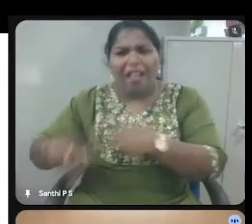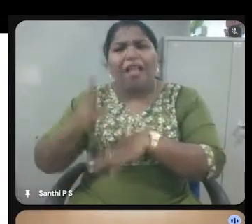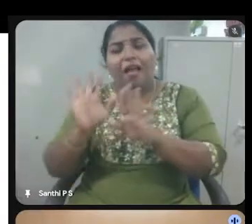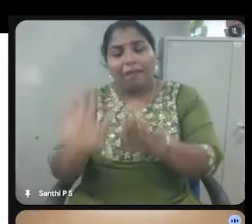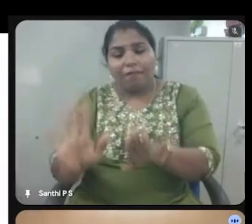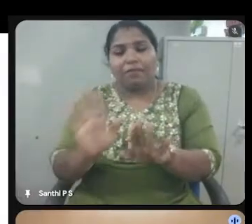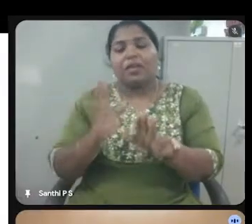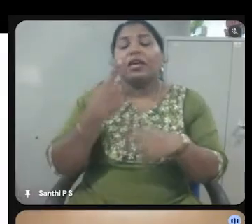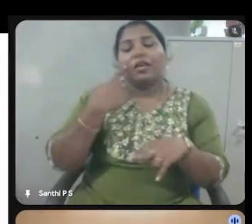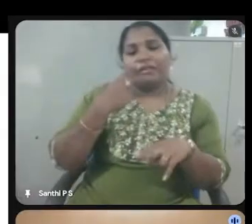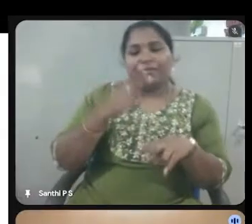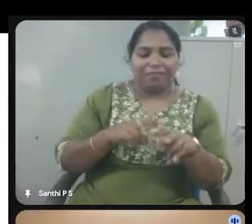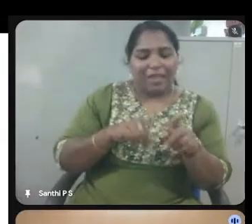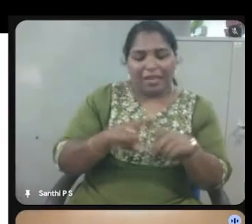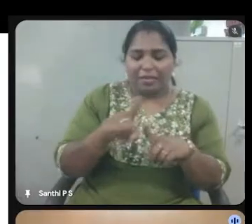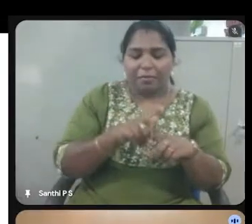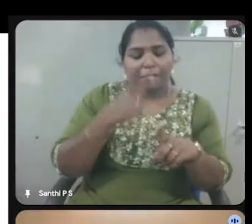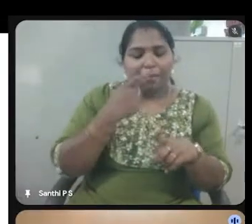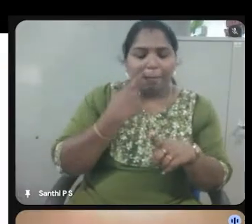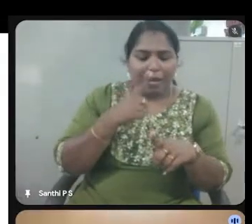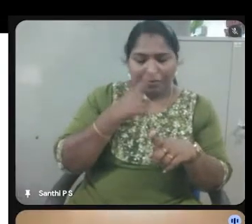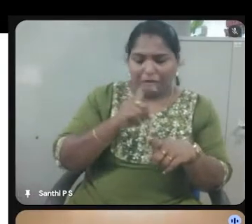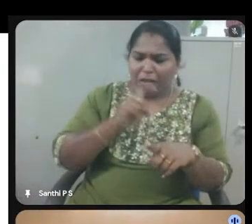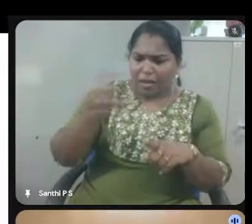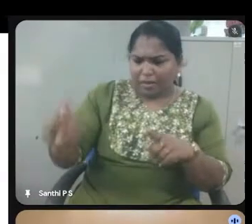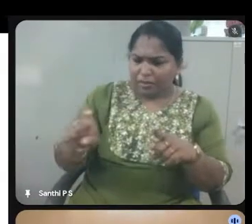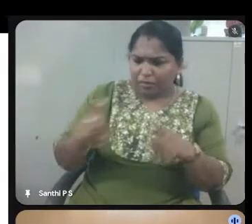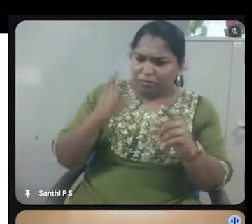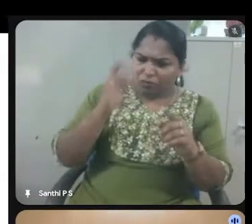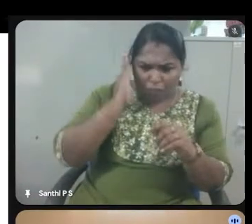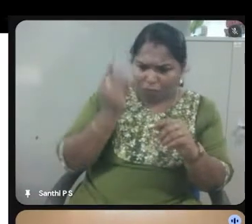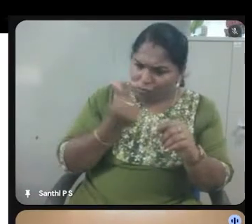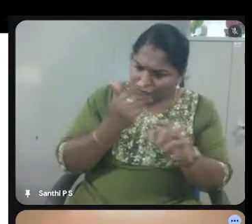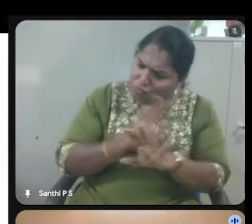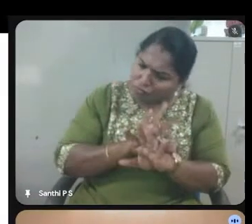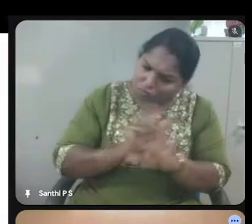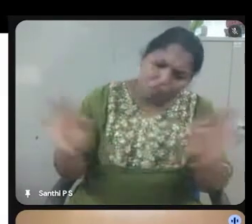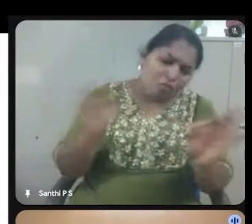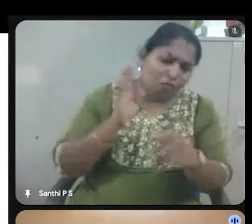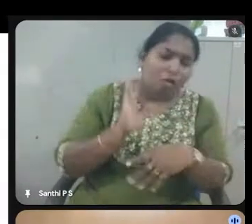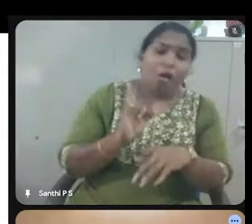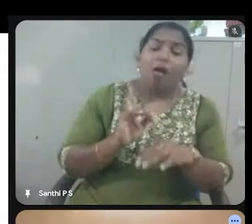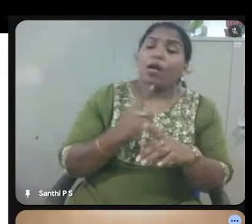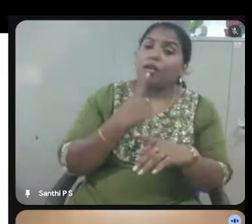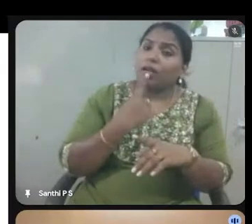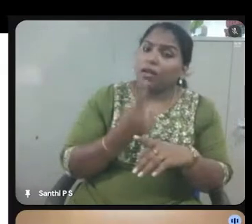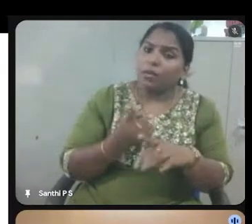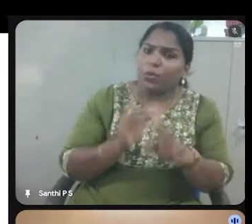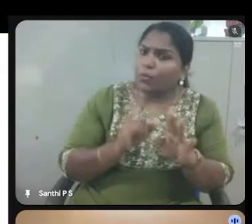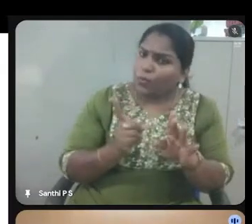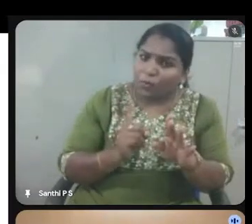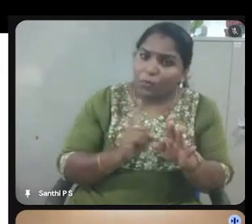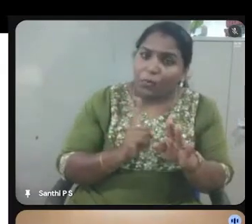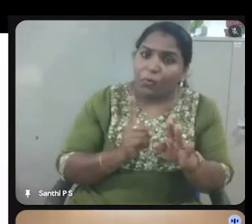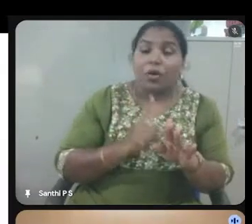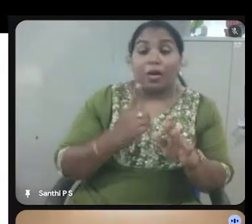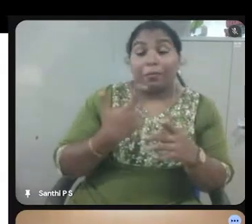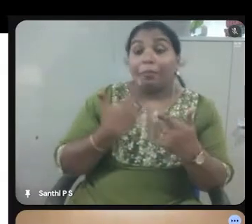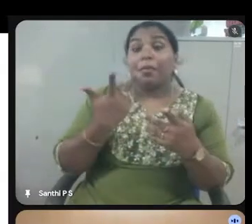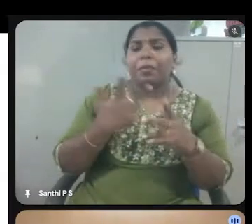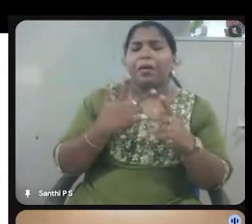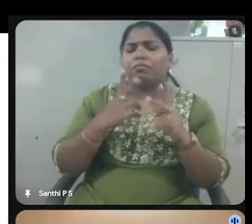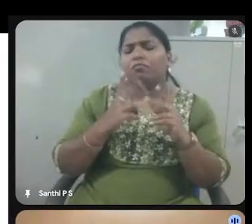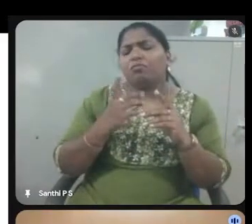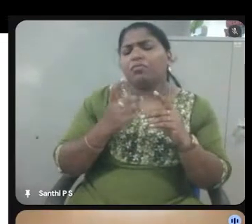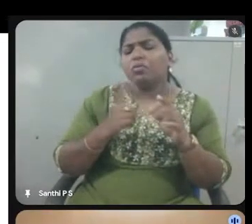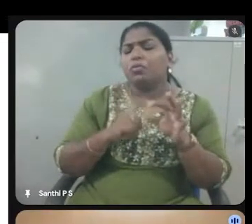എന്ന് ചോദിക്കുമ്പോൾ പാരൻസ് പറയും, ഇല്ല മാഡം, സ്ക്രീൻ ടൈമേ ഇല്ല, നമ്മൾ ഫോൺ കൊടുക്കാറേ ഇല്ല എന്നൊക്കെ പറയും. പക്ഷെ നമ്മൾ പിന്നെ ചോദ്യങ്ങൾ ചോദിച്ച് വരുമ്പോഴായിരിക്കും